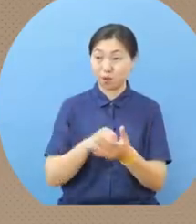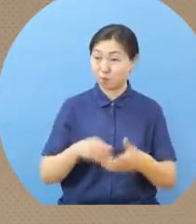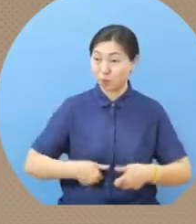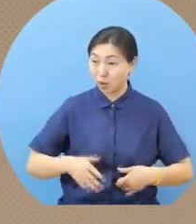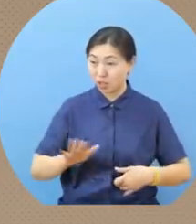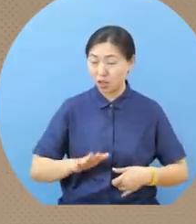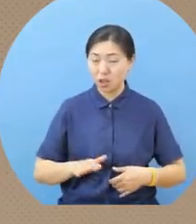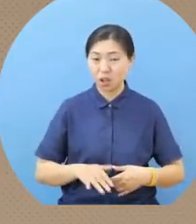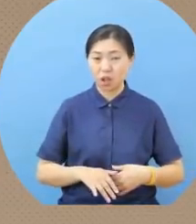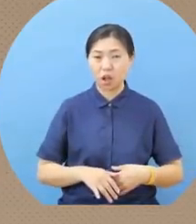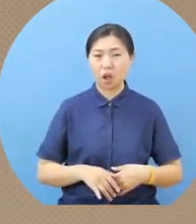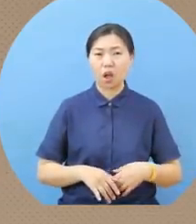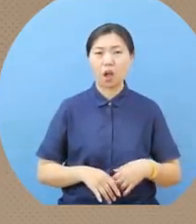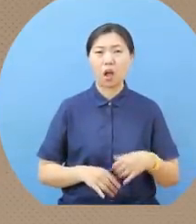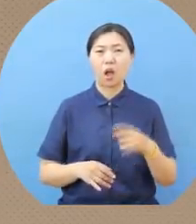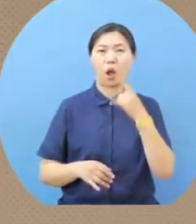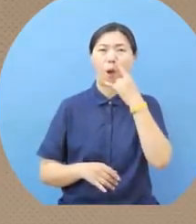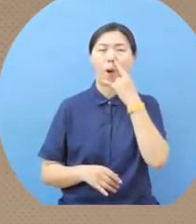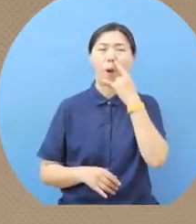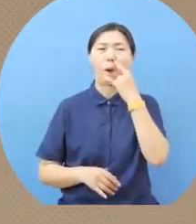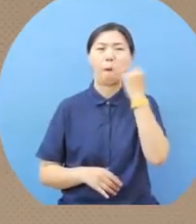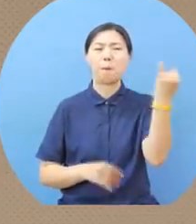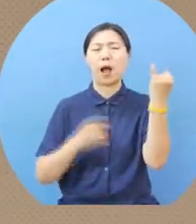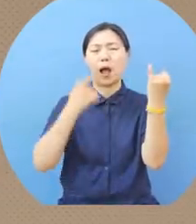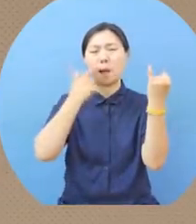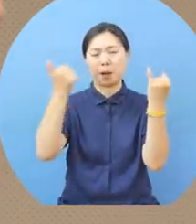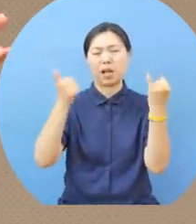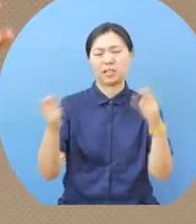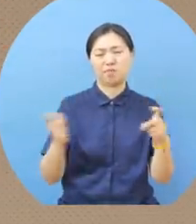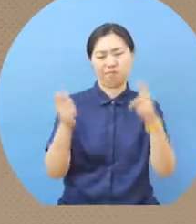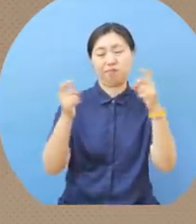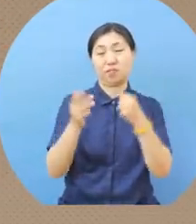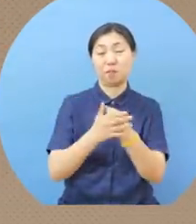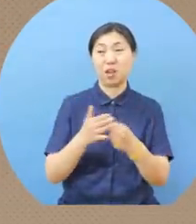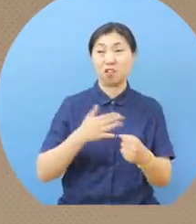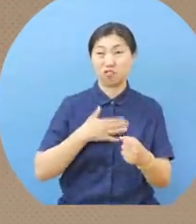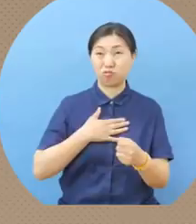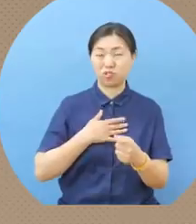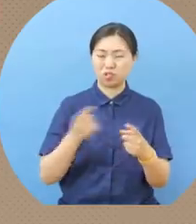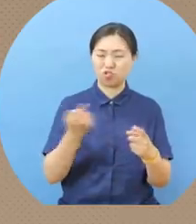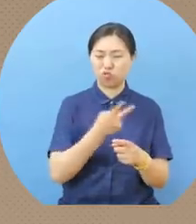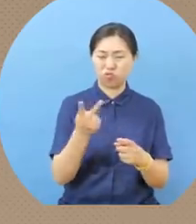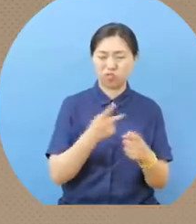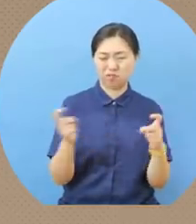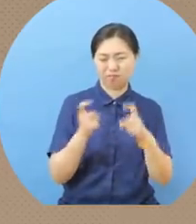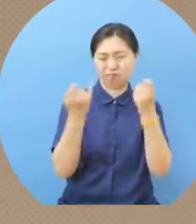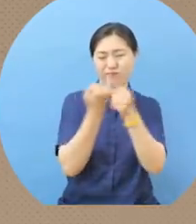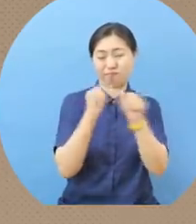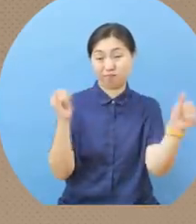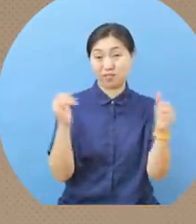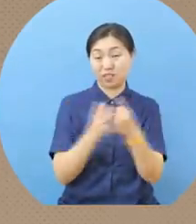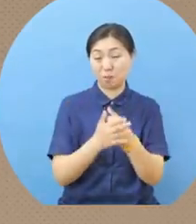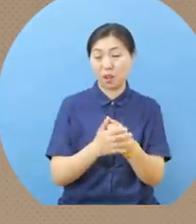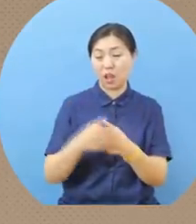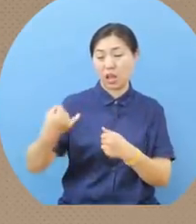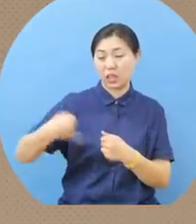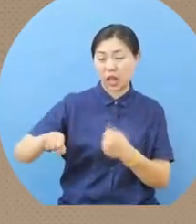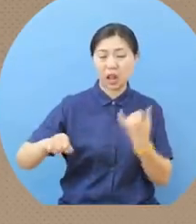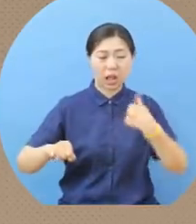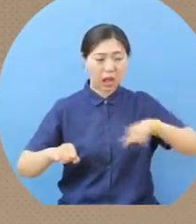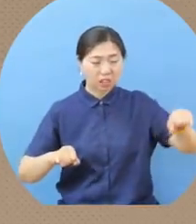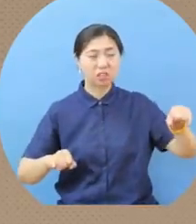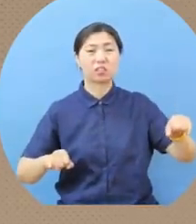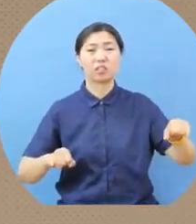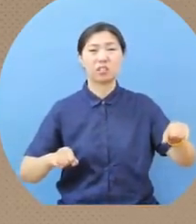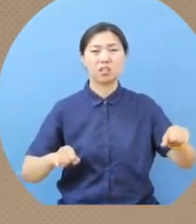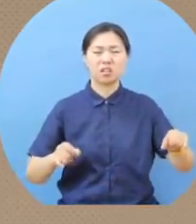해야 엄마 아빠가 섬기려 가지고 따로 사는 데 우리 산거 에 의해서 너는 그래도 우리가 많이 떨어졌고 넣은 그래도 덜 비뚤어져